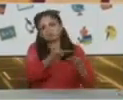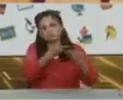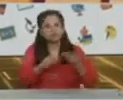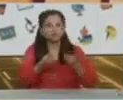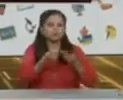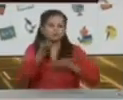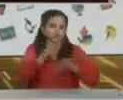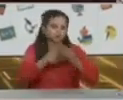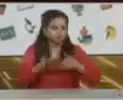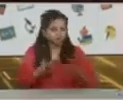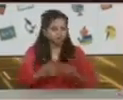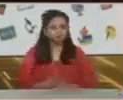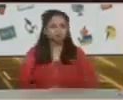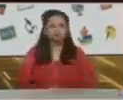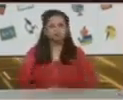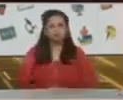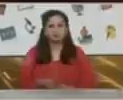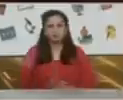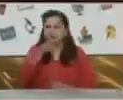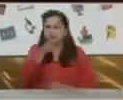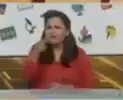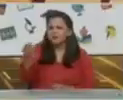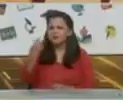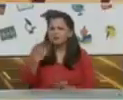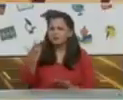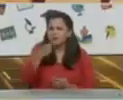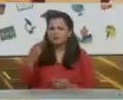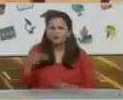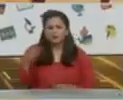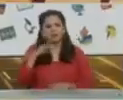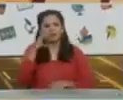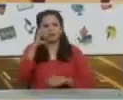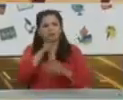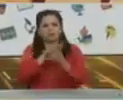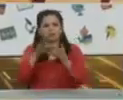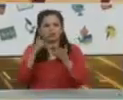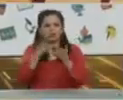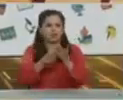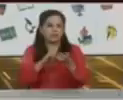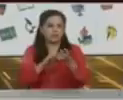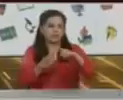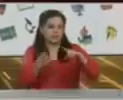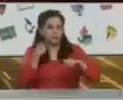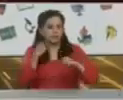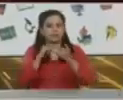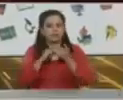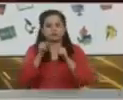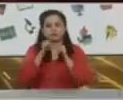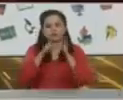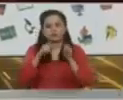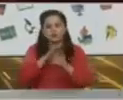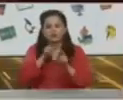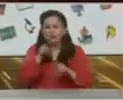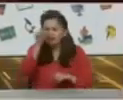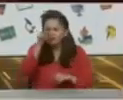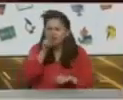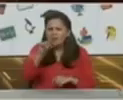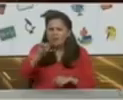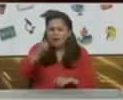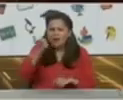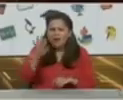दीजिए। क्या नाम बताया बेटा? सर, क्रिस्टी सैकिया। इतनी बढ़िया हिंदी कैसे बोल लेती